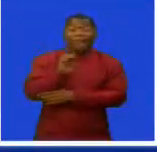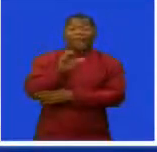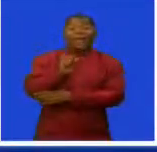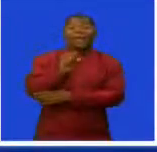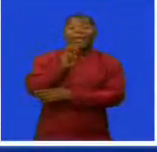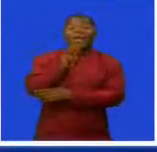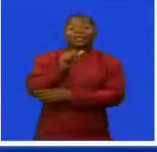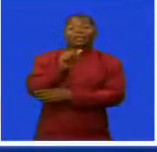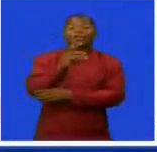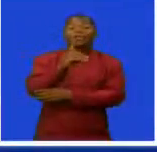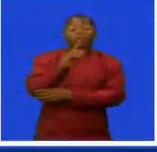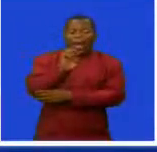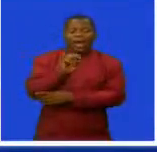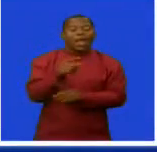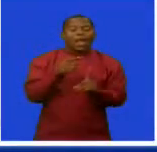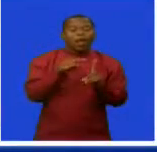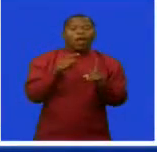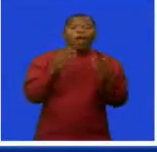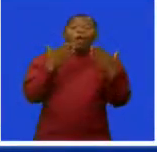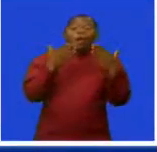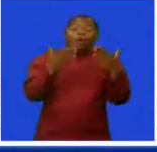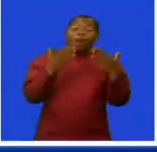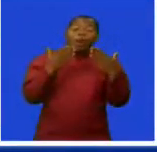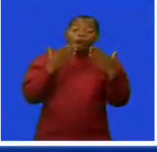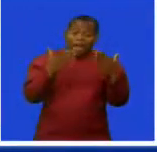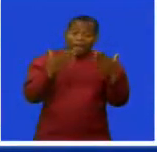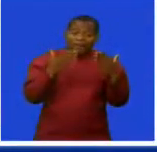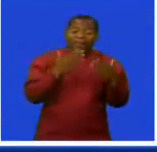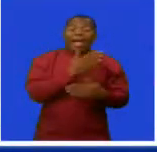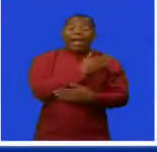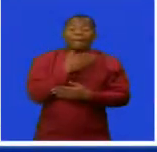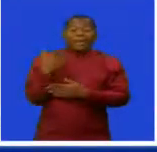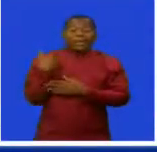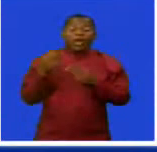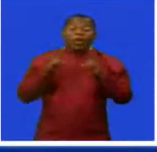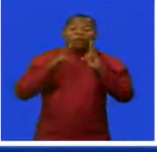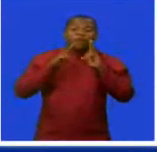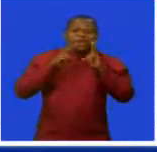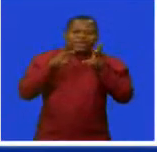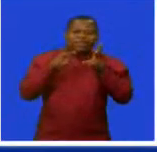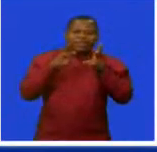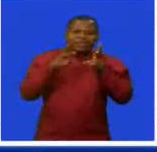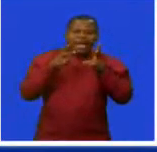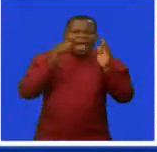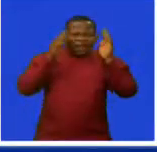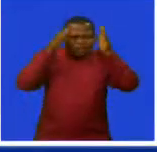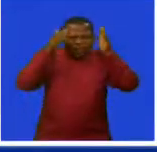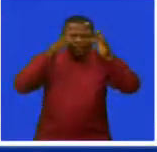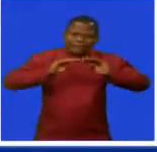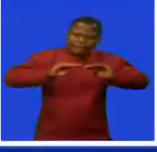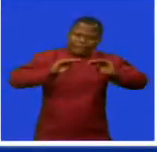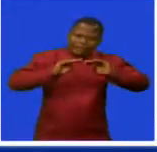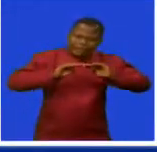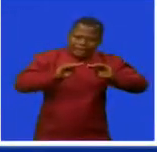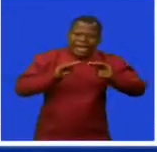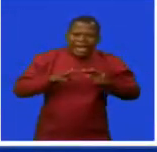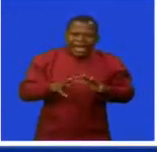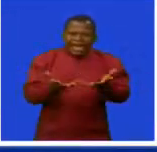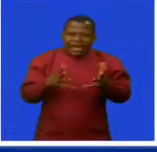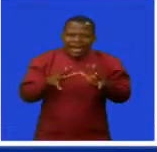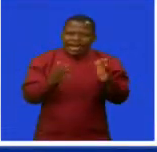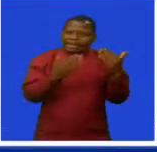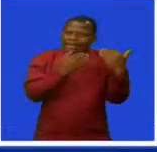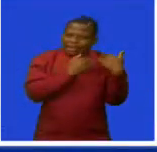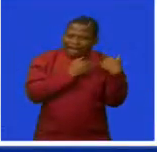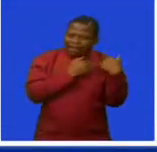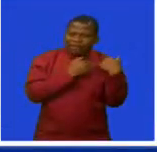nemvelo ngekhambisa imbili indzaba yekugcinwa kahle kwetihlahla nemvelo. Ushito ke babe PS Masuku kokuthi